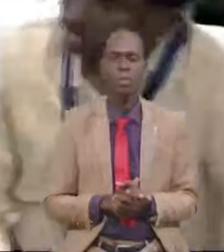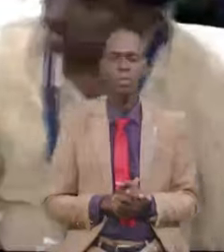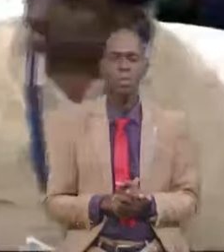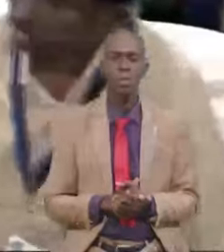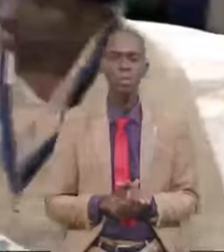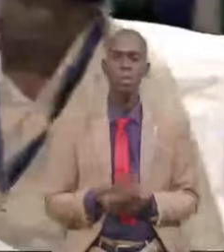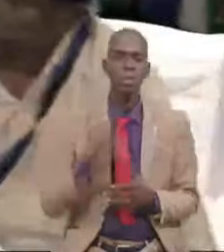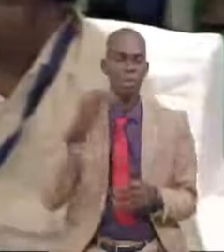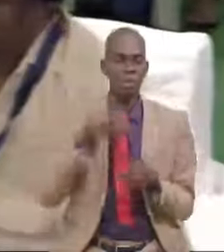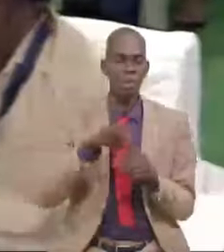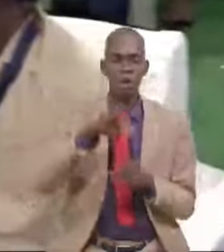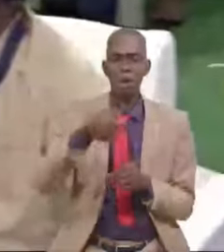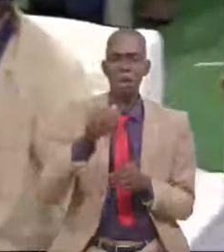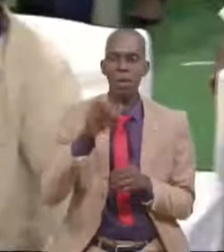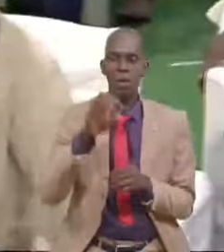En Jacques 1, 18.